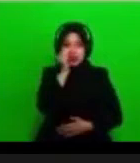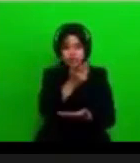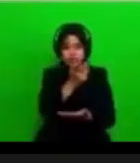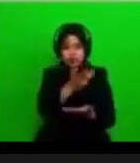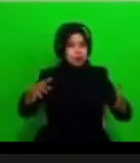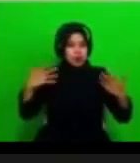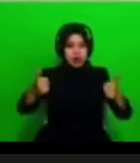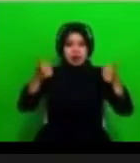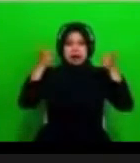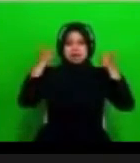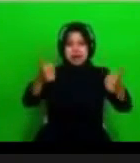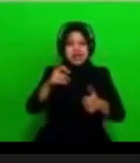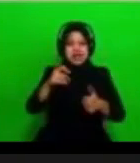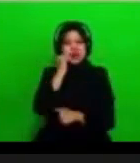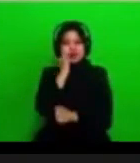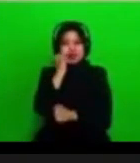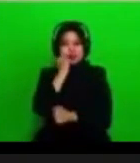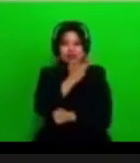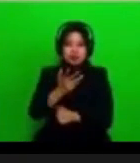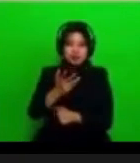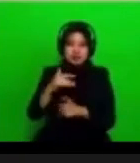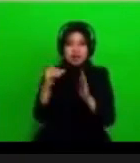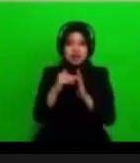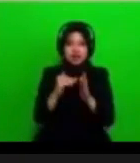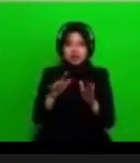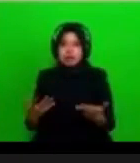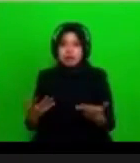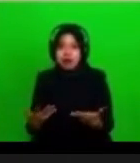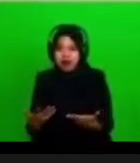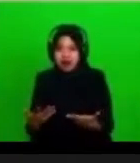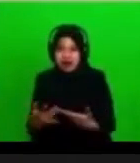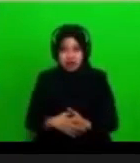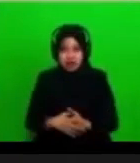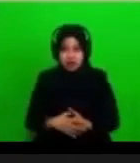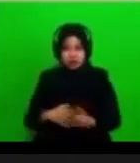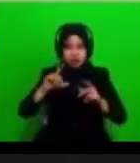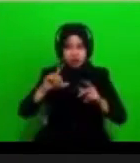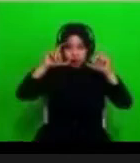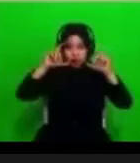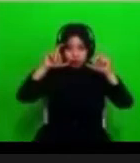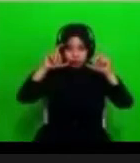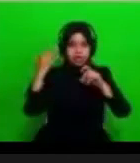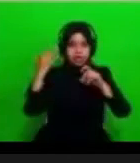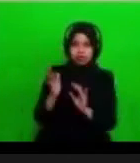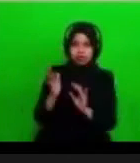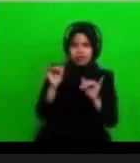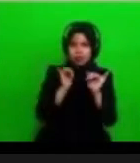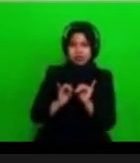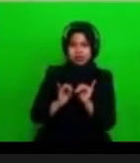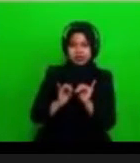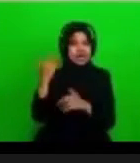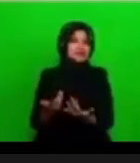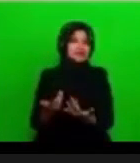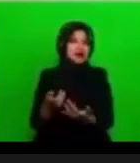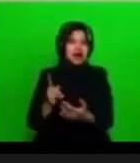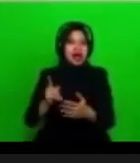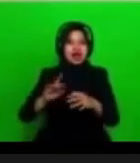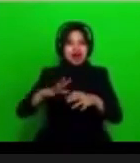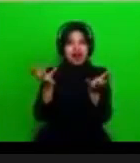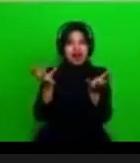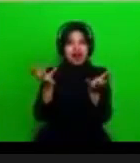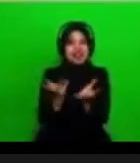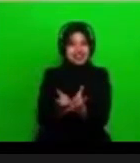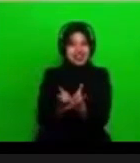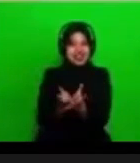Ibu-ibu luar biasa, ibu-ibu hebat. Karena selanjutnya ada apa? Bonus lagi, kan foto bersama yang tadi sudah kita sampaikan di awal. Kita mana?